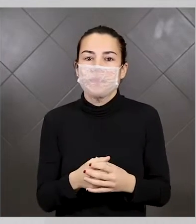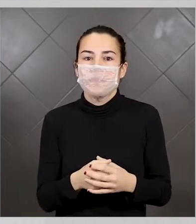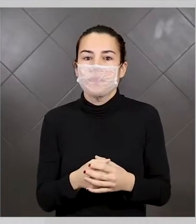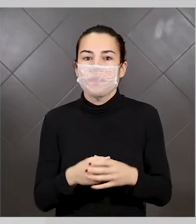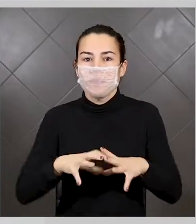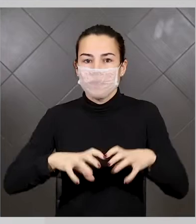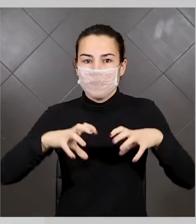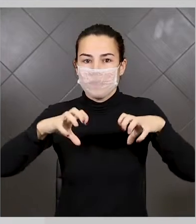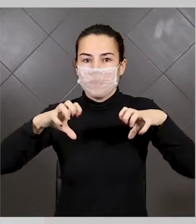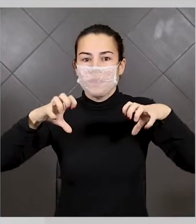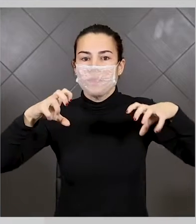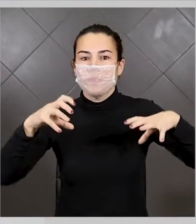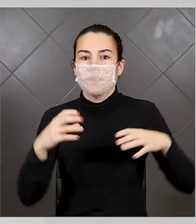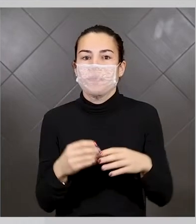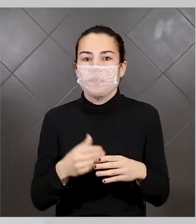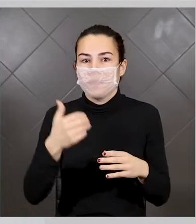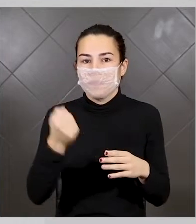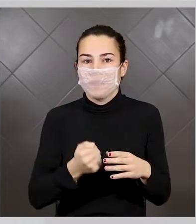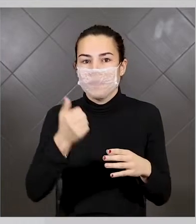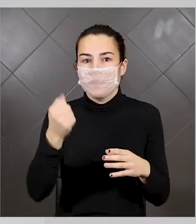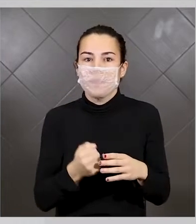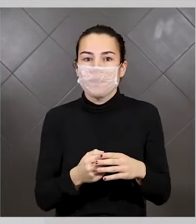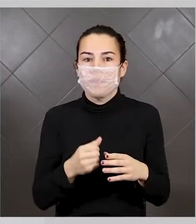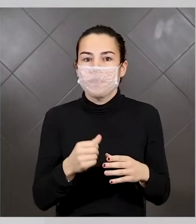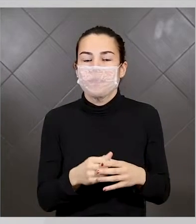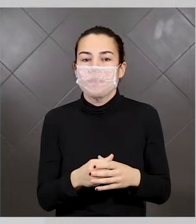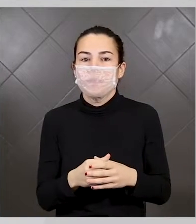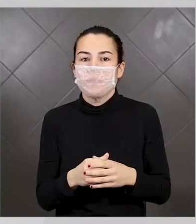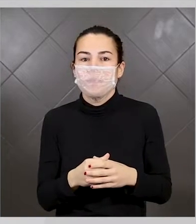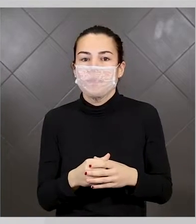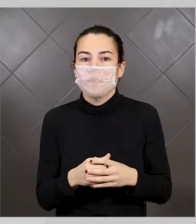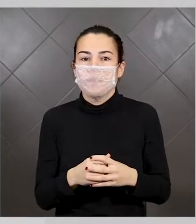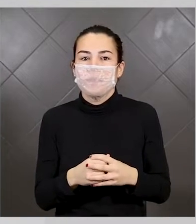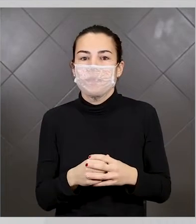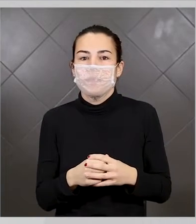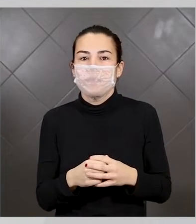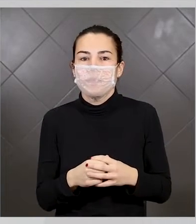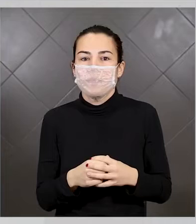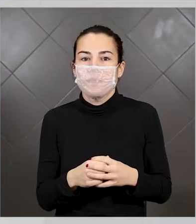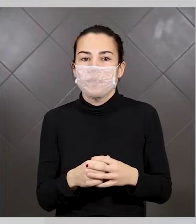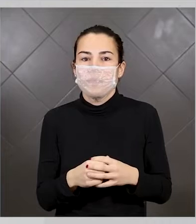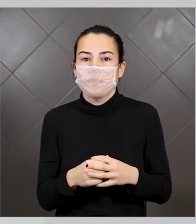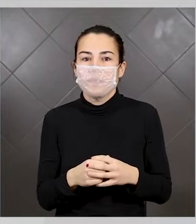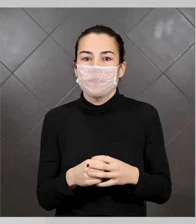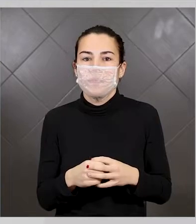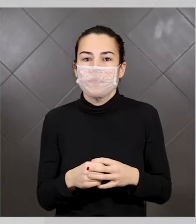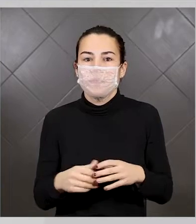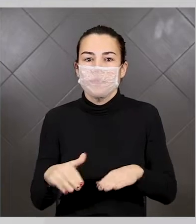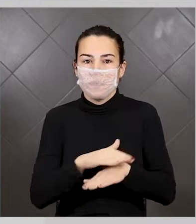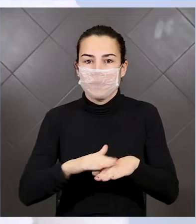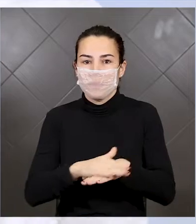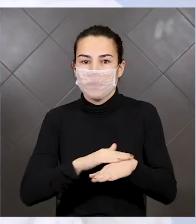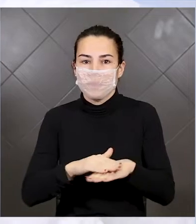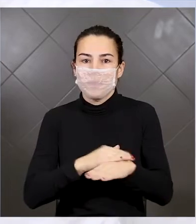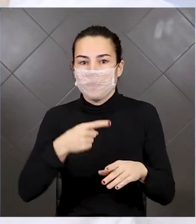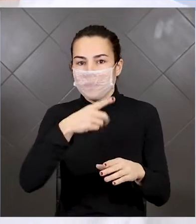espumós amb aquest líquid, amb aquesta beguda. I aquesta és la composició bàsica del pastís.